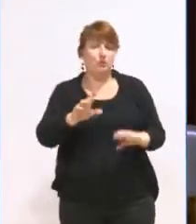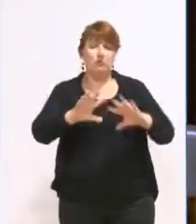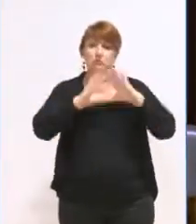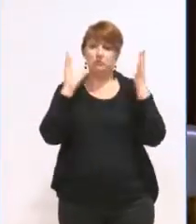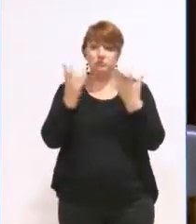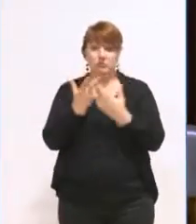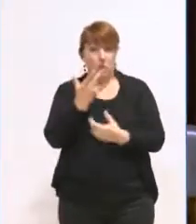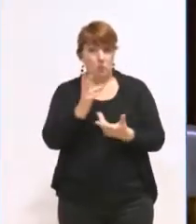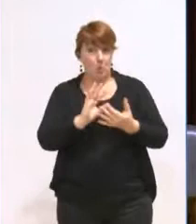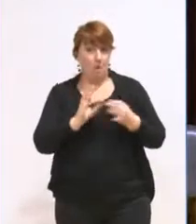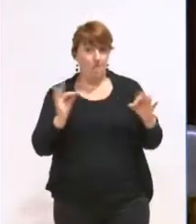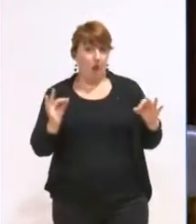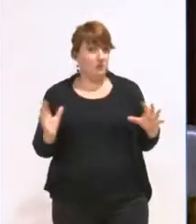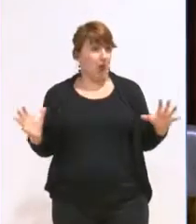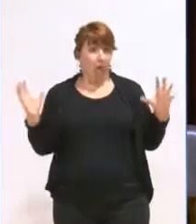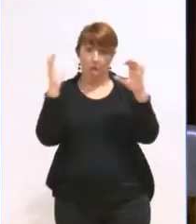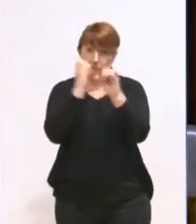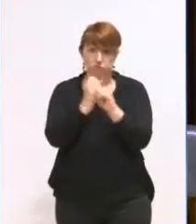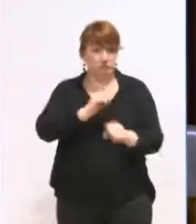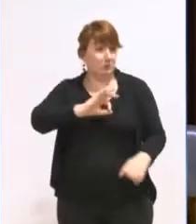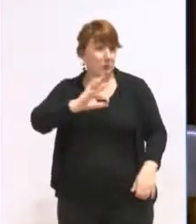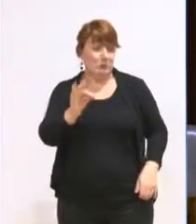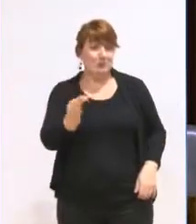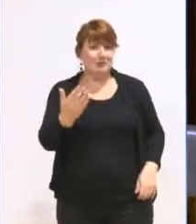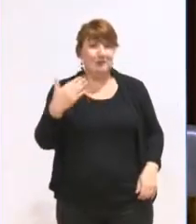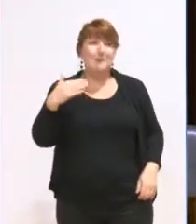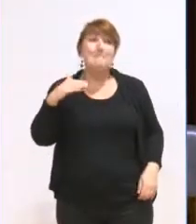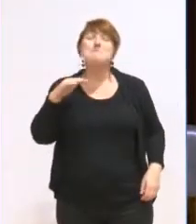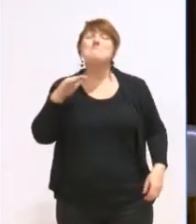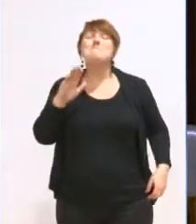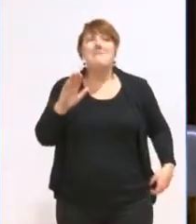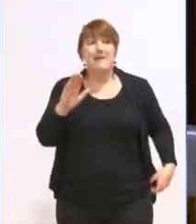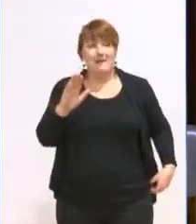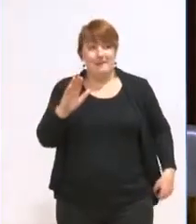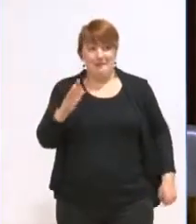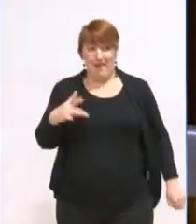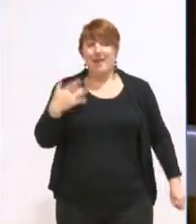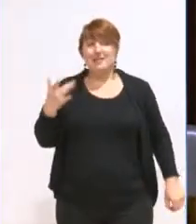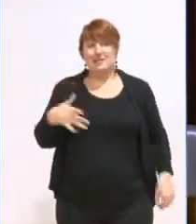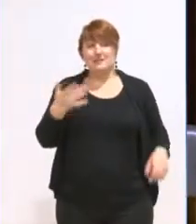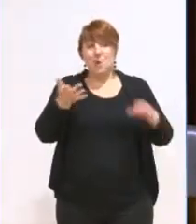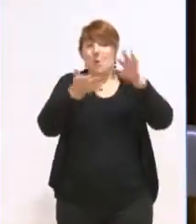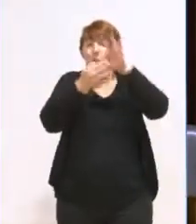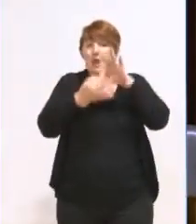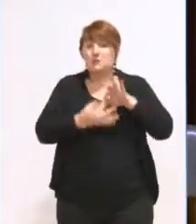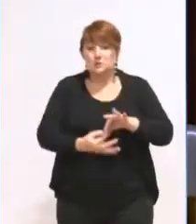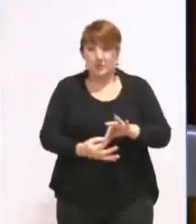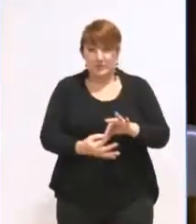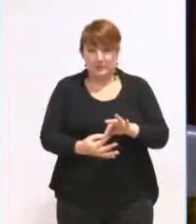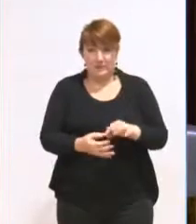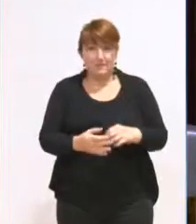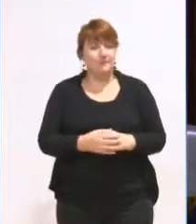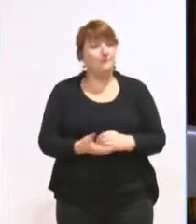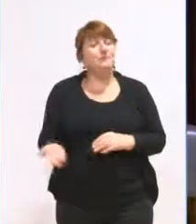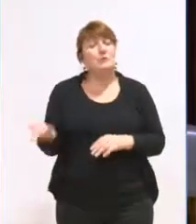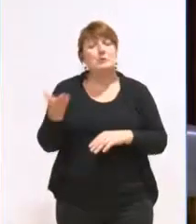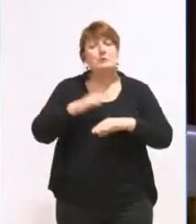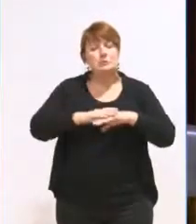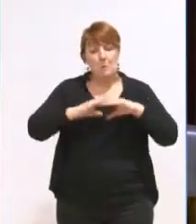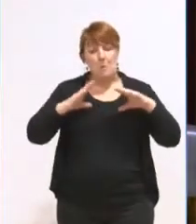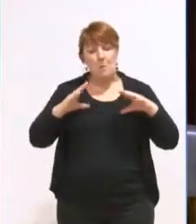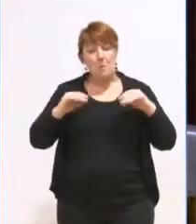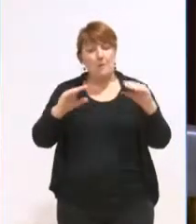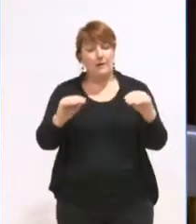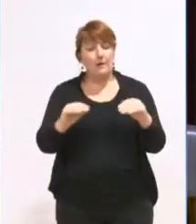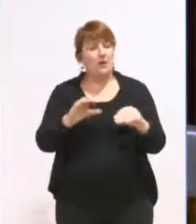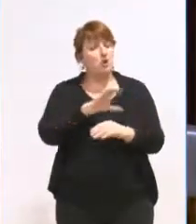dit, mais surtout, la suite est intéressante. Concrètement, là où vous avez dépensé 100